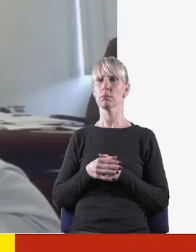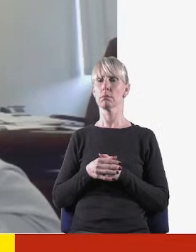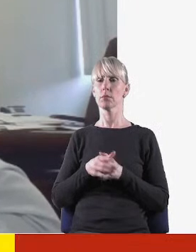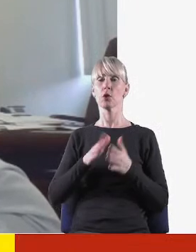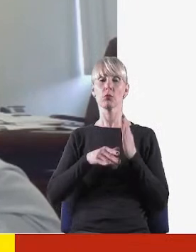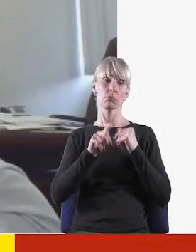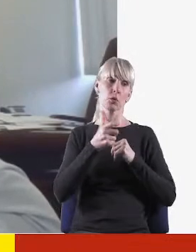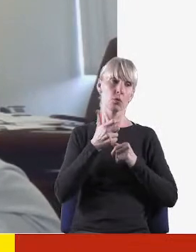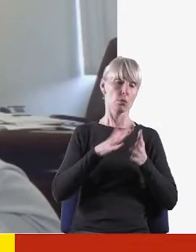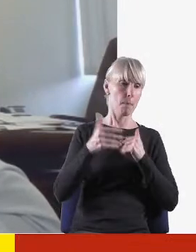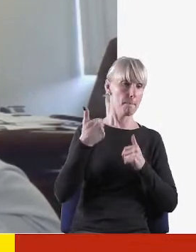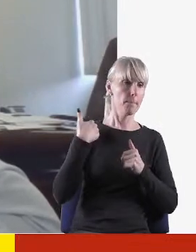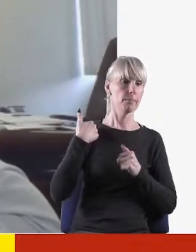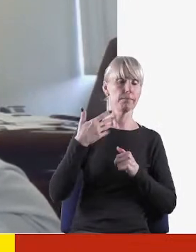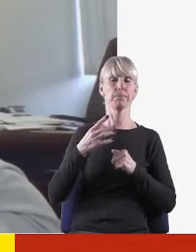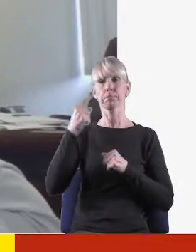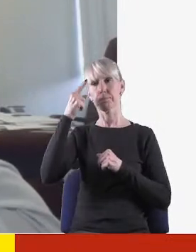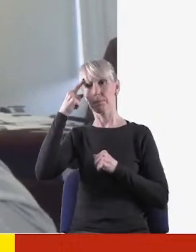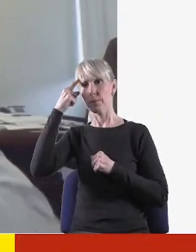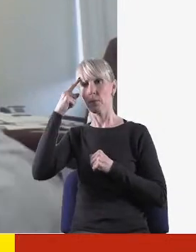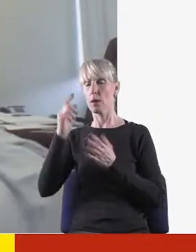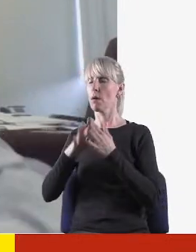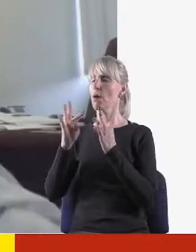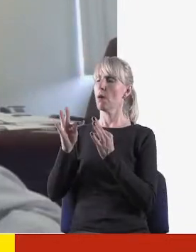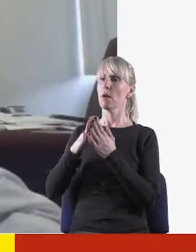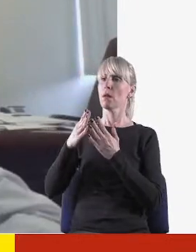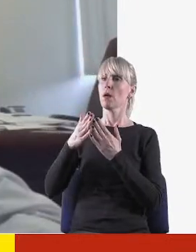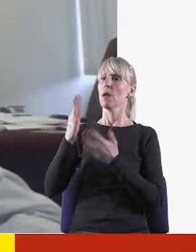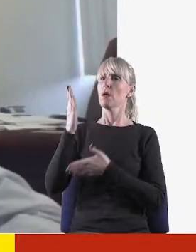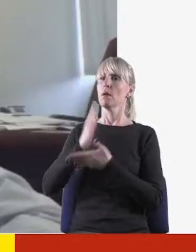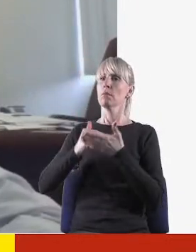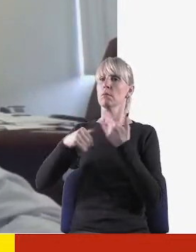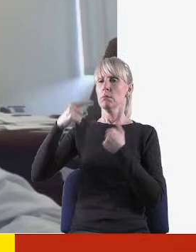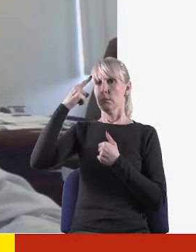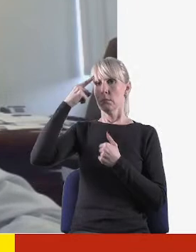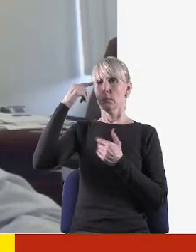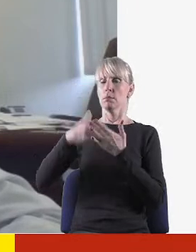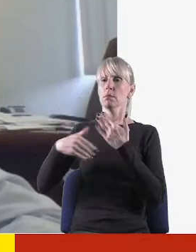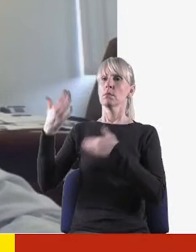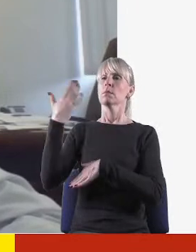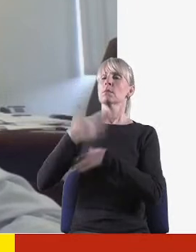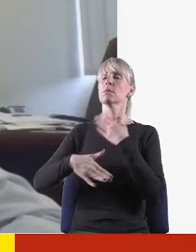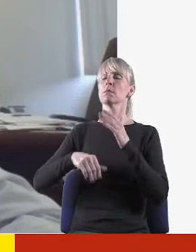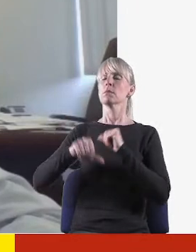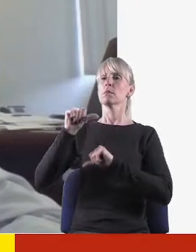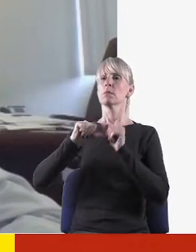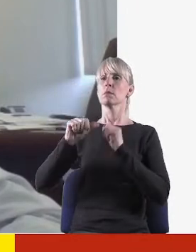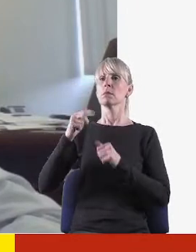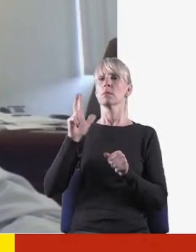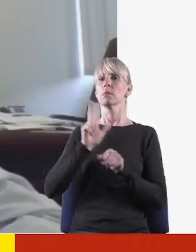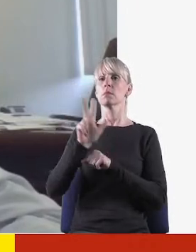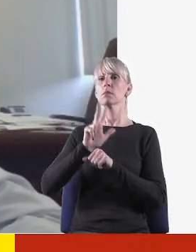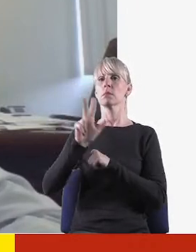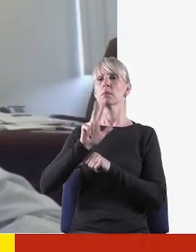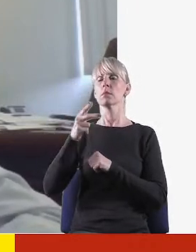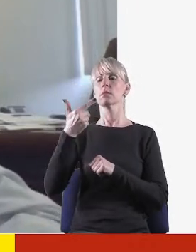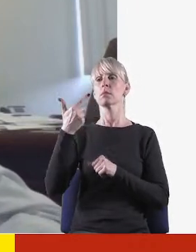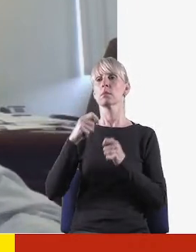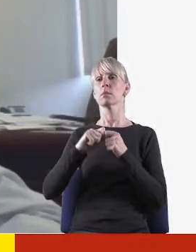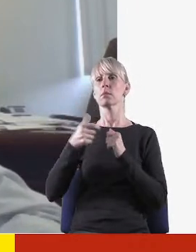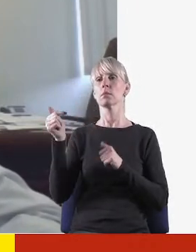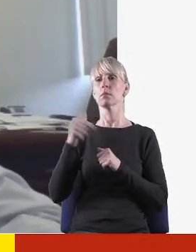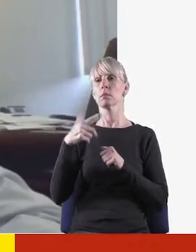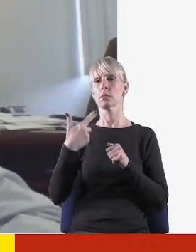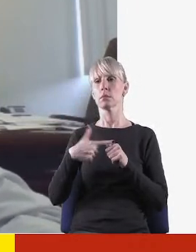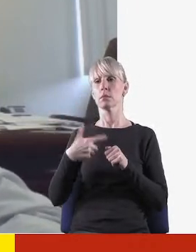przypomnienia, w naszym województwie na koniec ubiegłego roku, to jest na 31 grudnia 2020 roku,